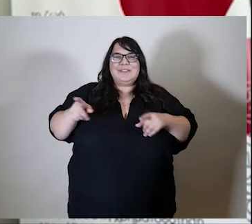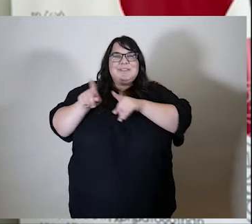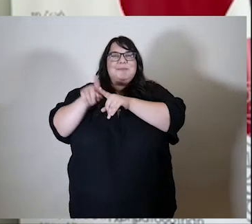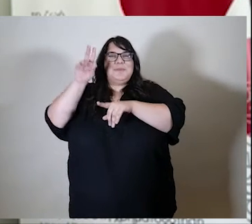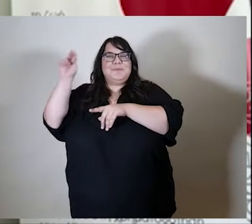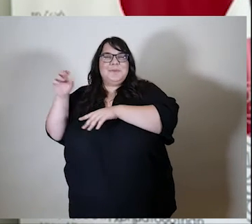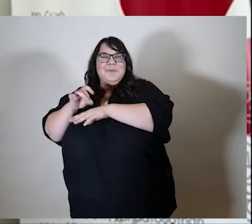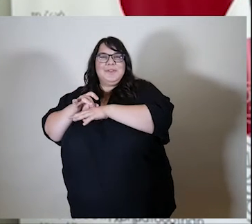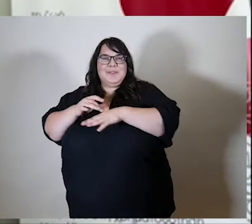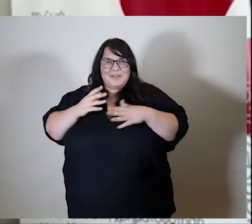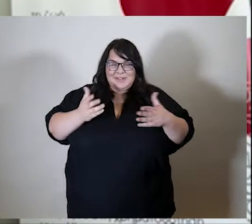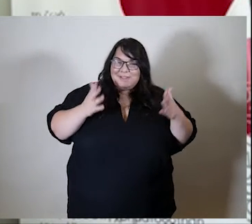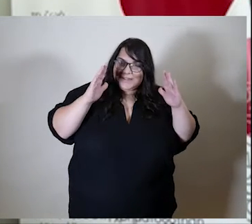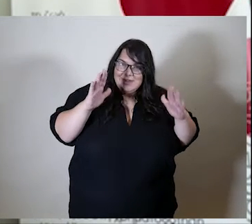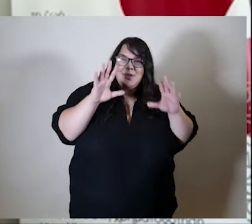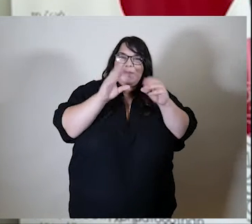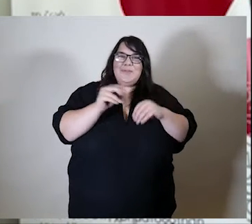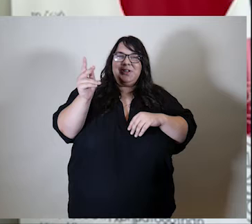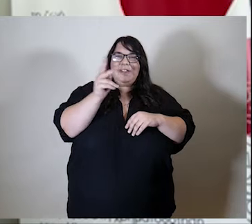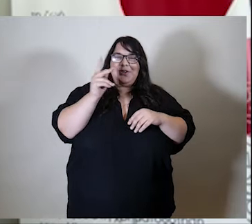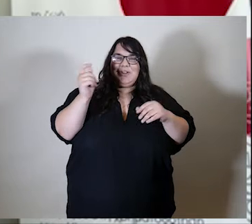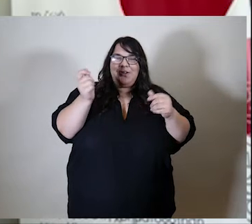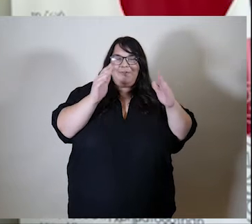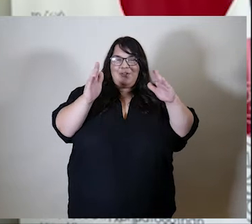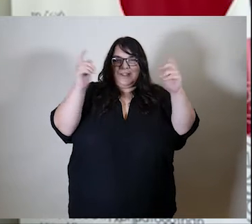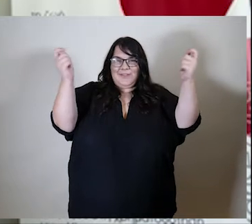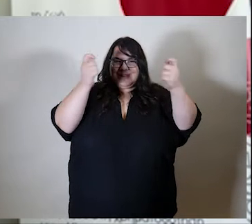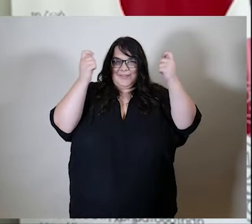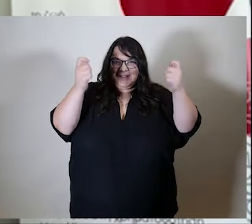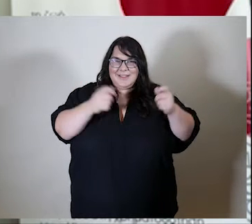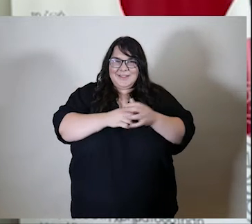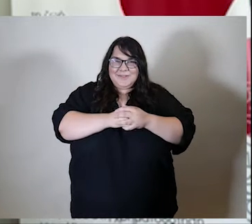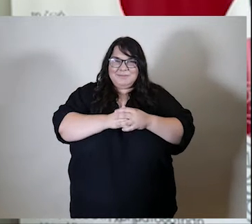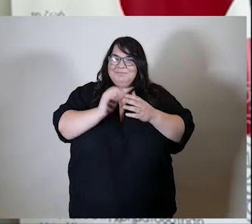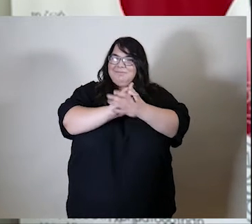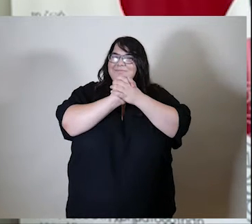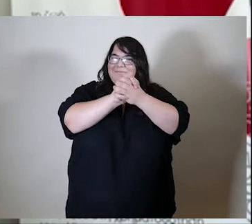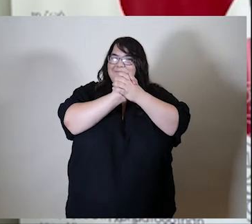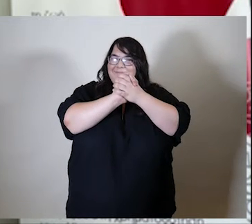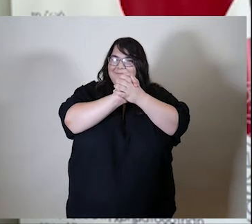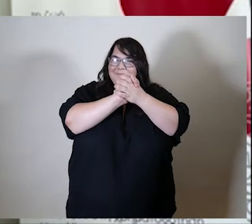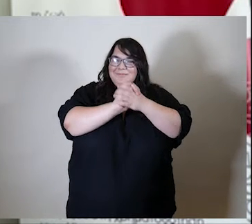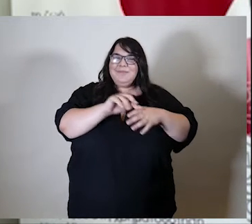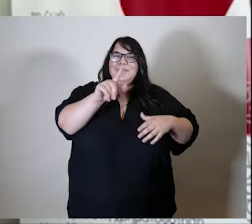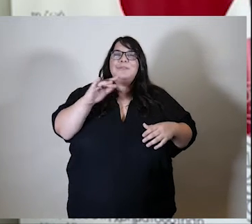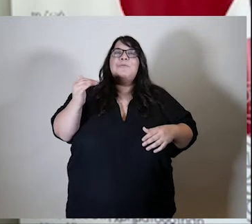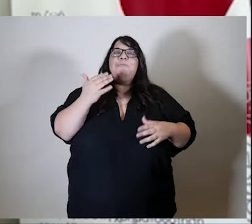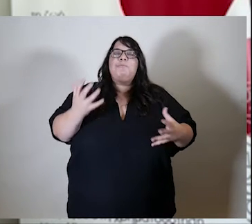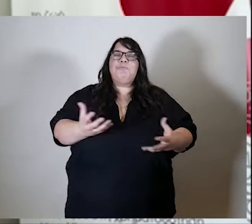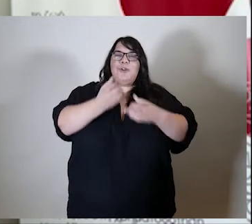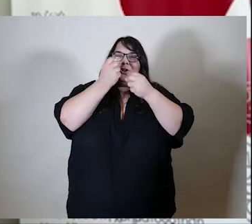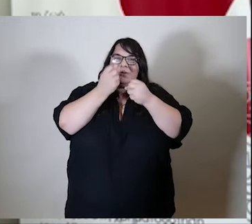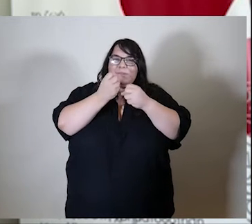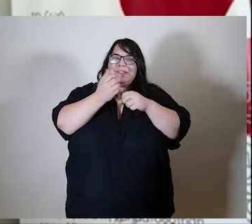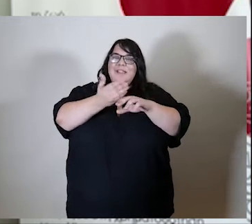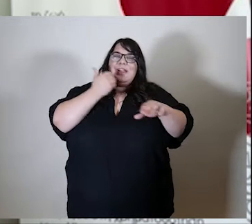Θεραπείων του Πανεπιστημίου Πατρών, χαιρετίζουμε την πρωτοβουλία των οργανωτών του Φεστιβάλ Φορέων Κοινωνικής Φροντίδας. Τους συγχαίρουμε για αυτή τη δημιουργική τους προσπάθεια, η οποία θέτει